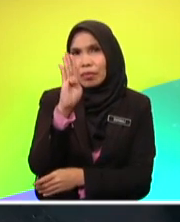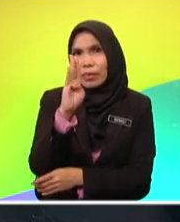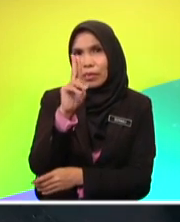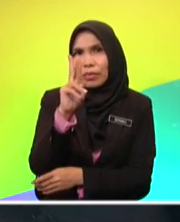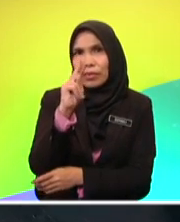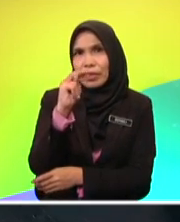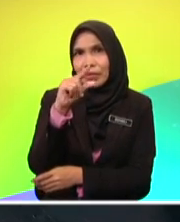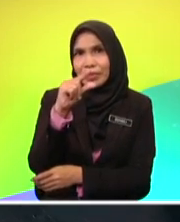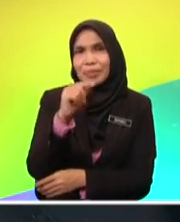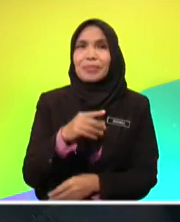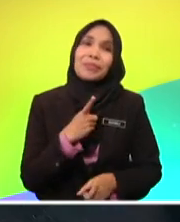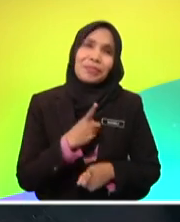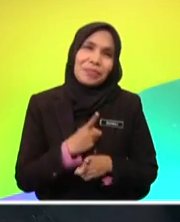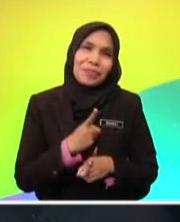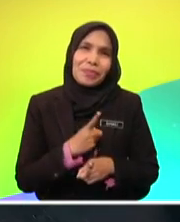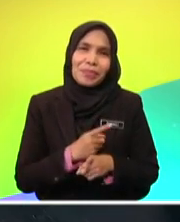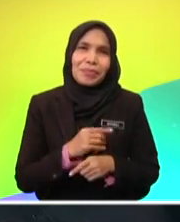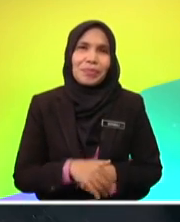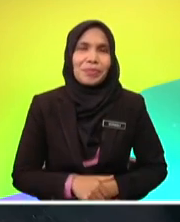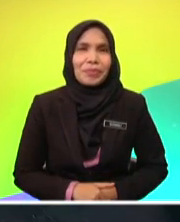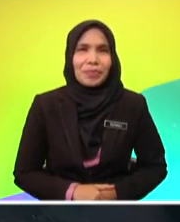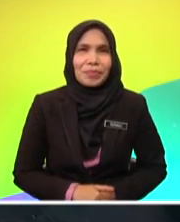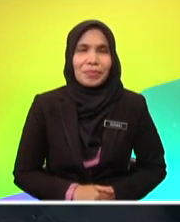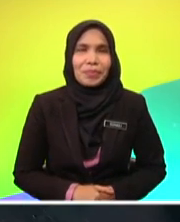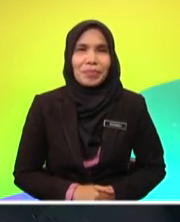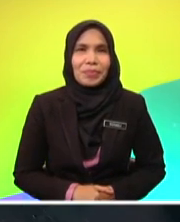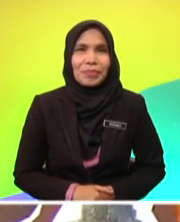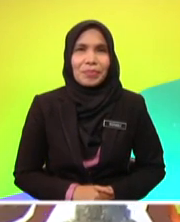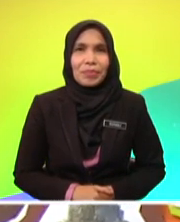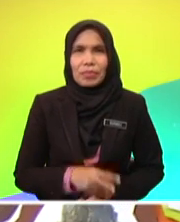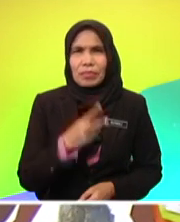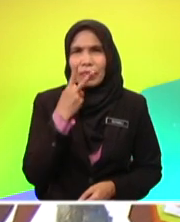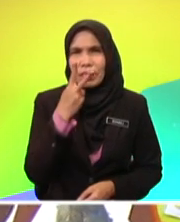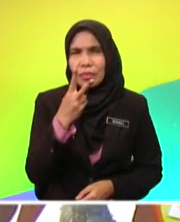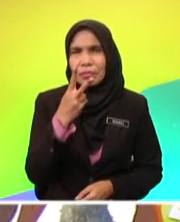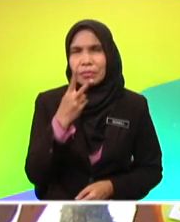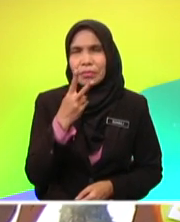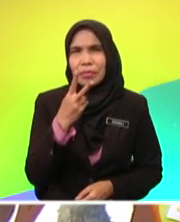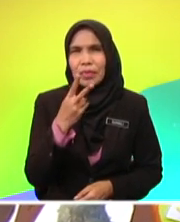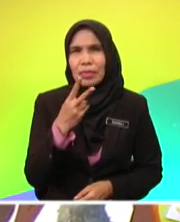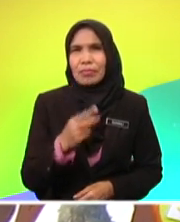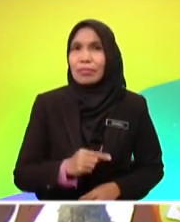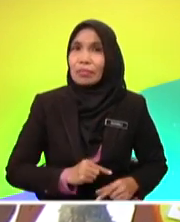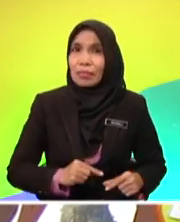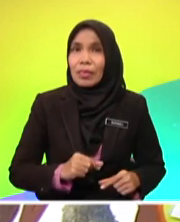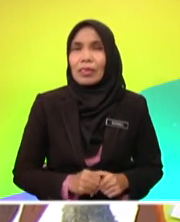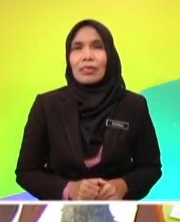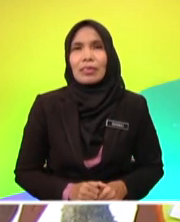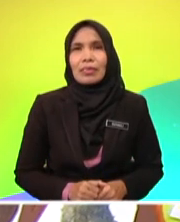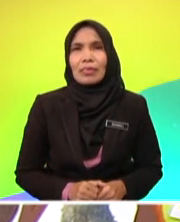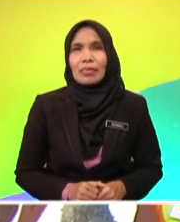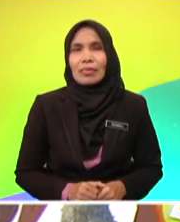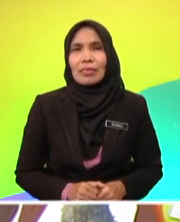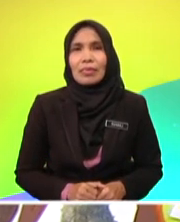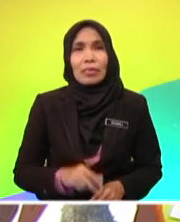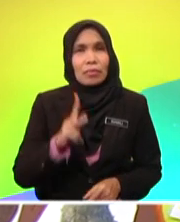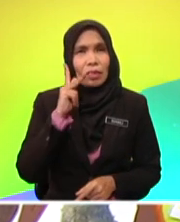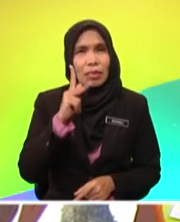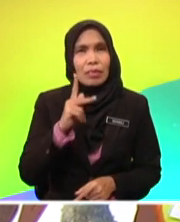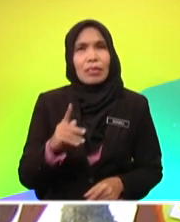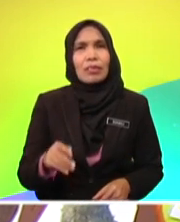Betul. Okey. Nampak gayanya macam markah penuh Kak Rina dapat.